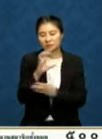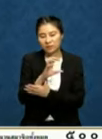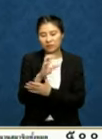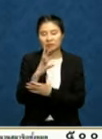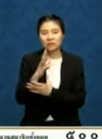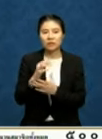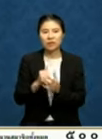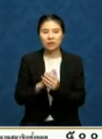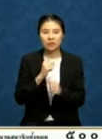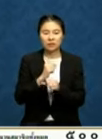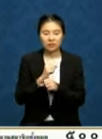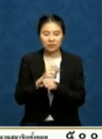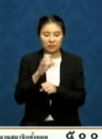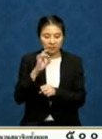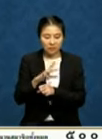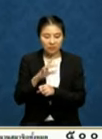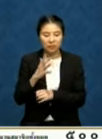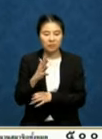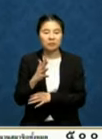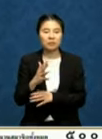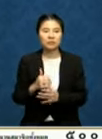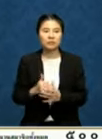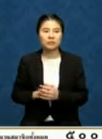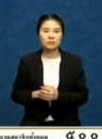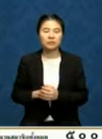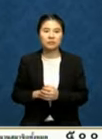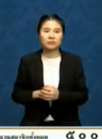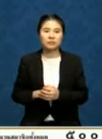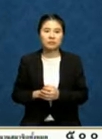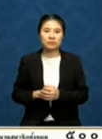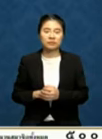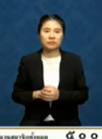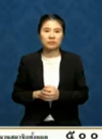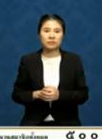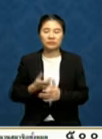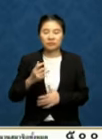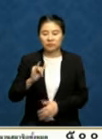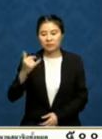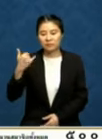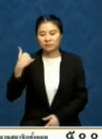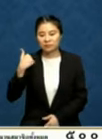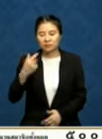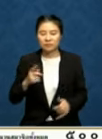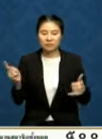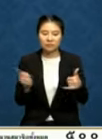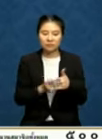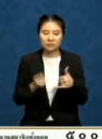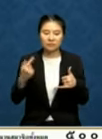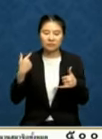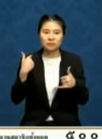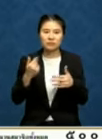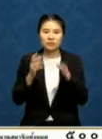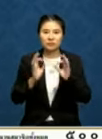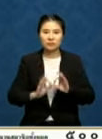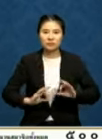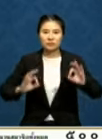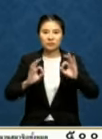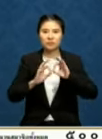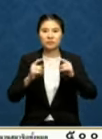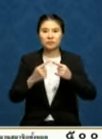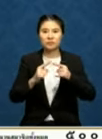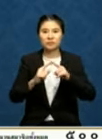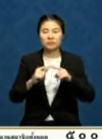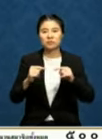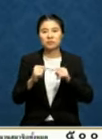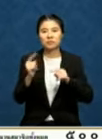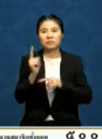ด้วยความรุนแรงไม่ค่ะถึงแม้ว่าในบางกรณีบางเคสการทำโทษก็อาจจะมีความจำเป็นแต่ก็ไม่จำ